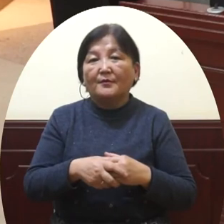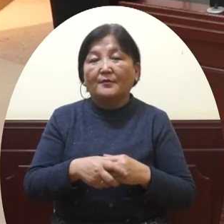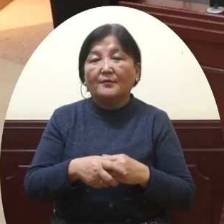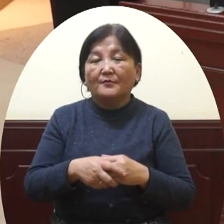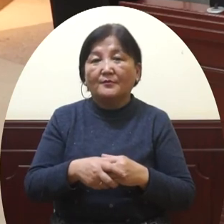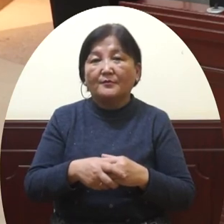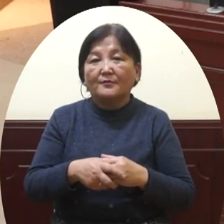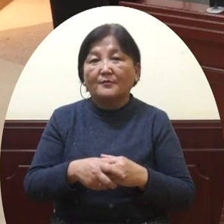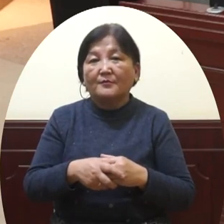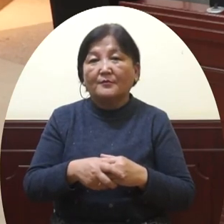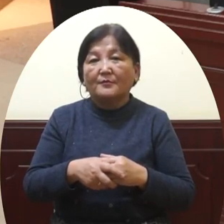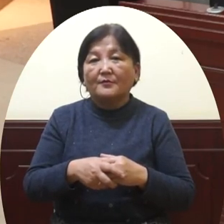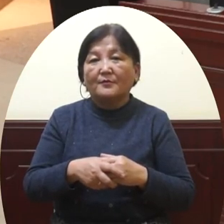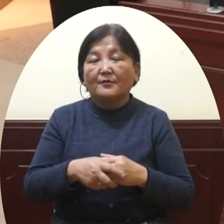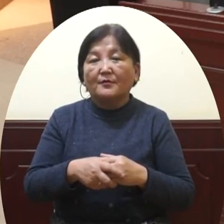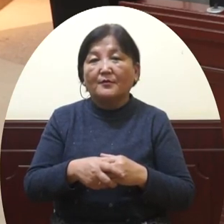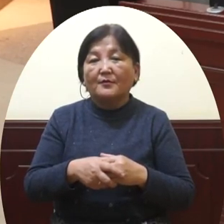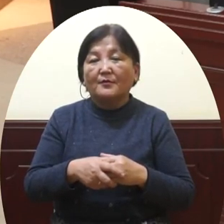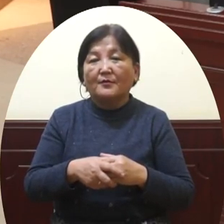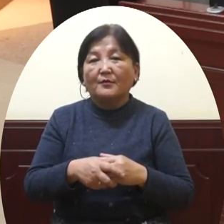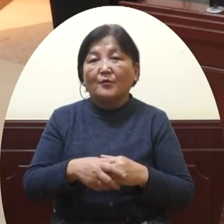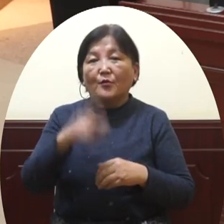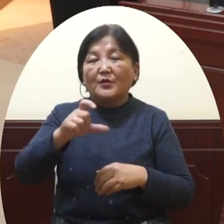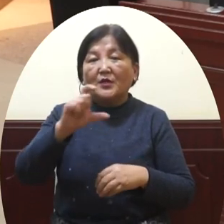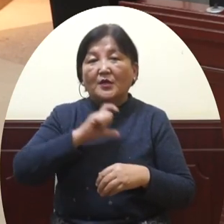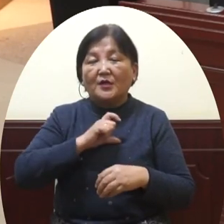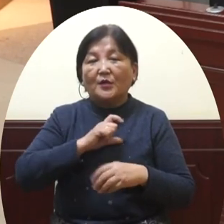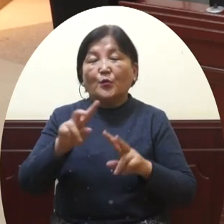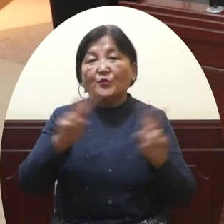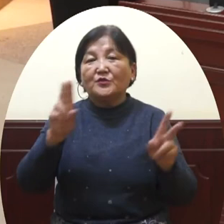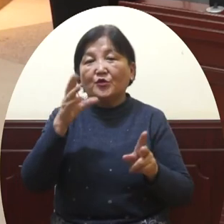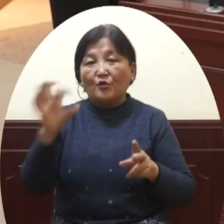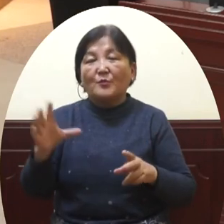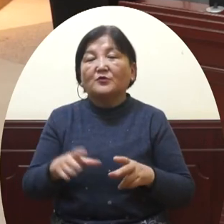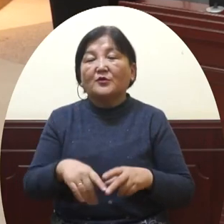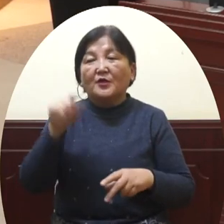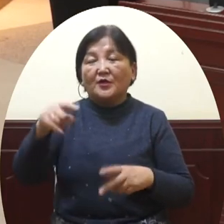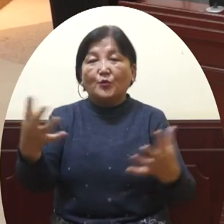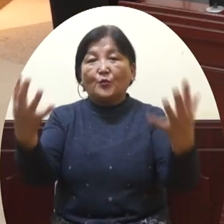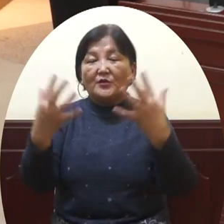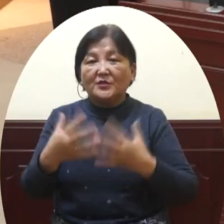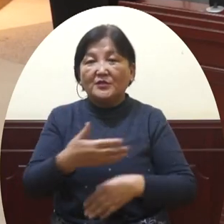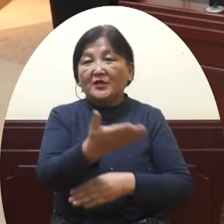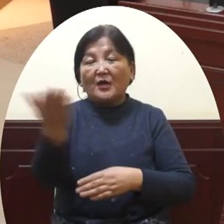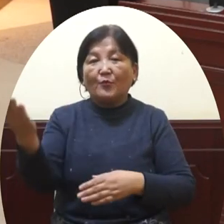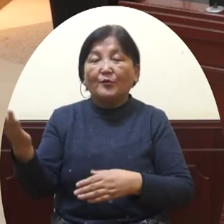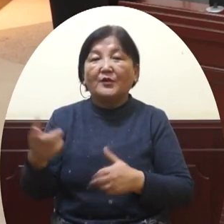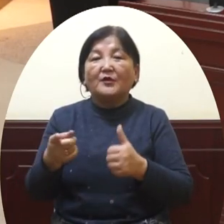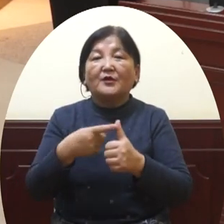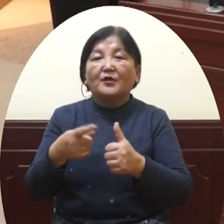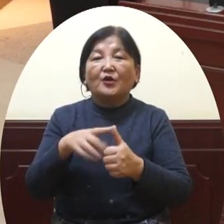бидний гэрэлт-од орхтой хүний хэмжлэг өвчин ирээнийс үүд хүндсэн дарамтны